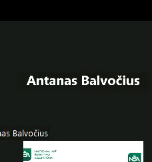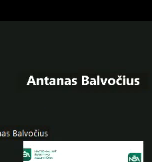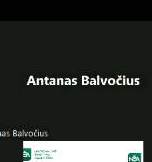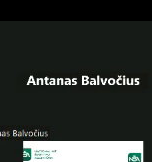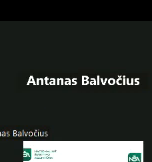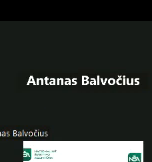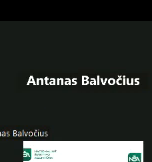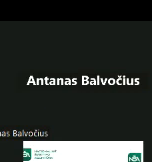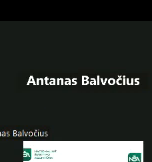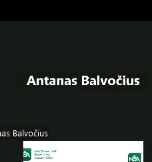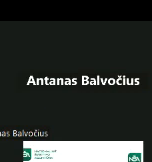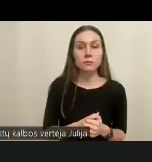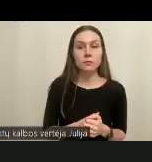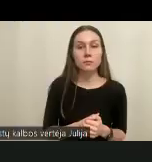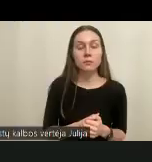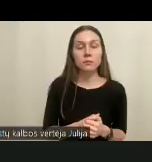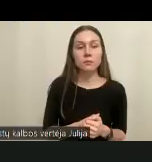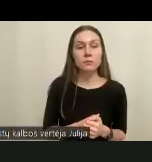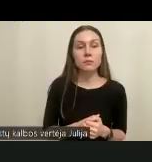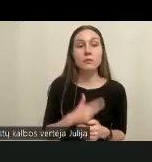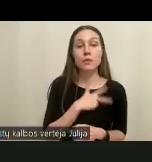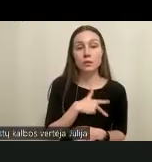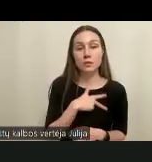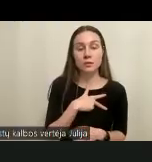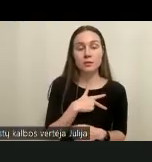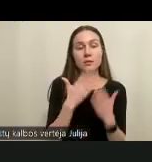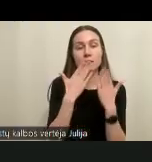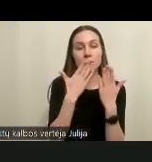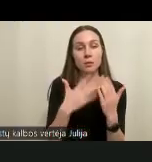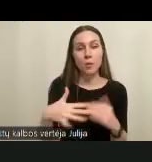Taip. Super. So, socialinė skaitimo aplinka.